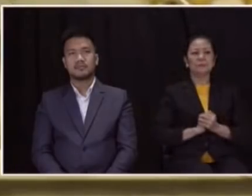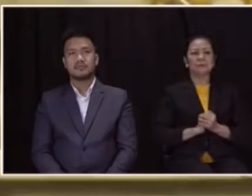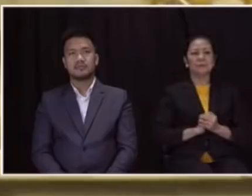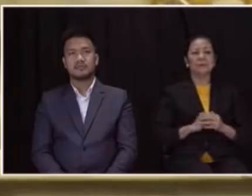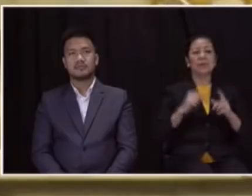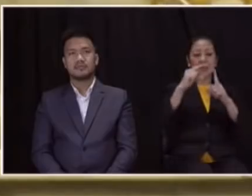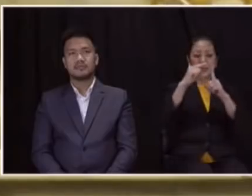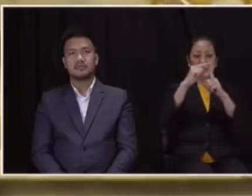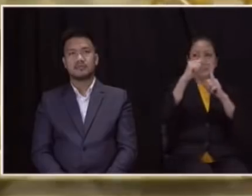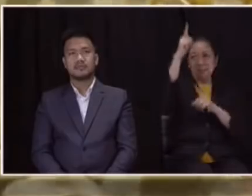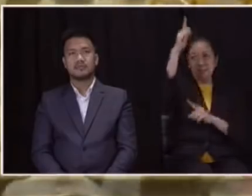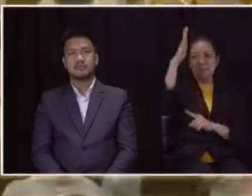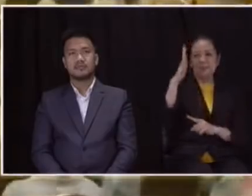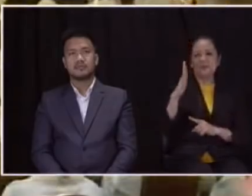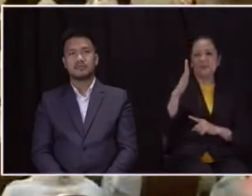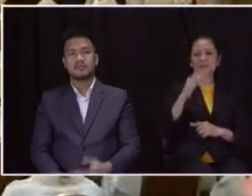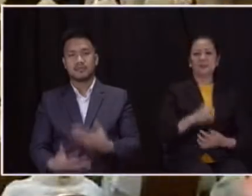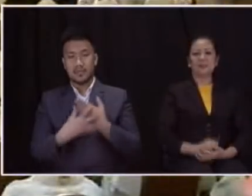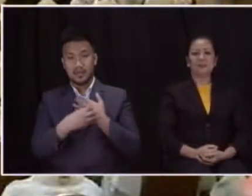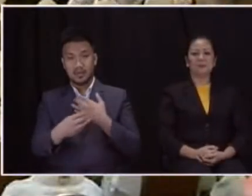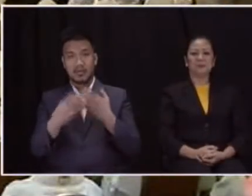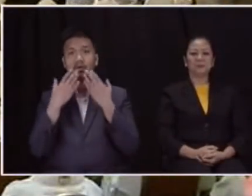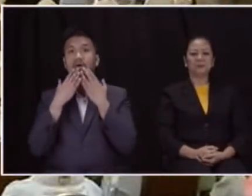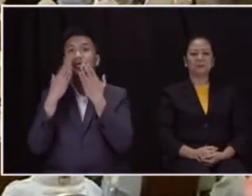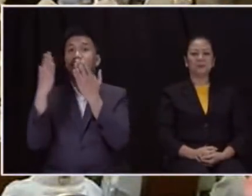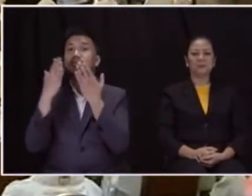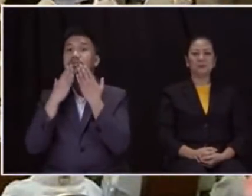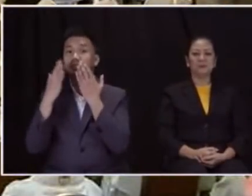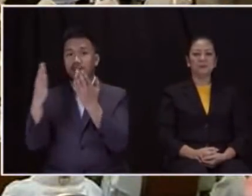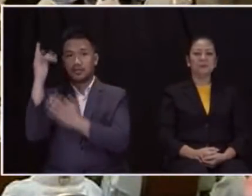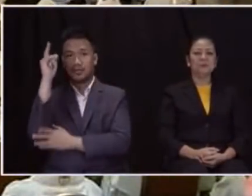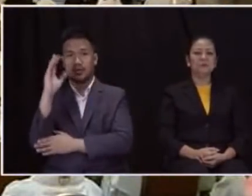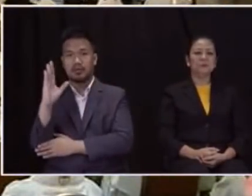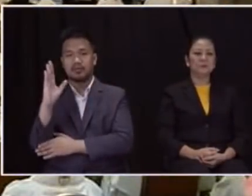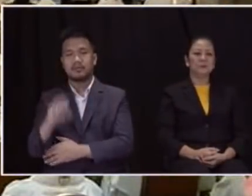Ang salita ng Diyos. Salamat sa Diyos.